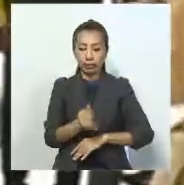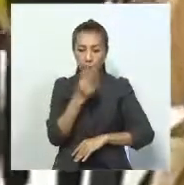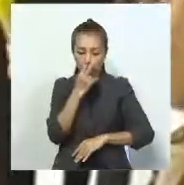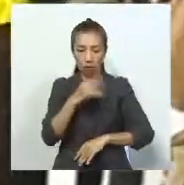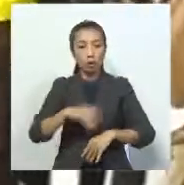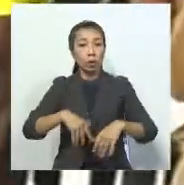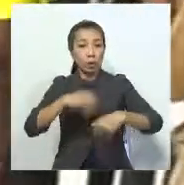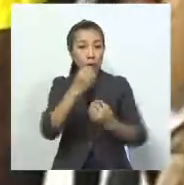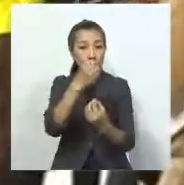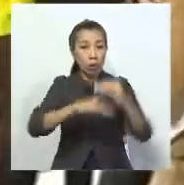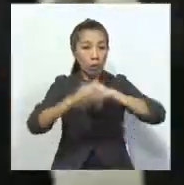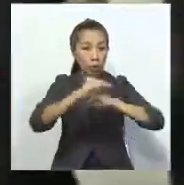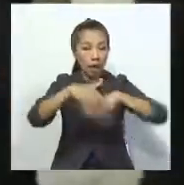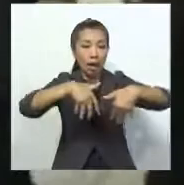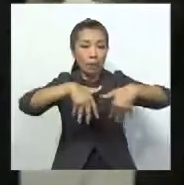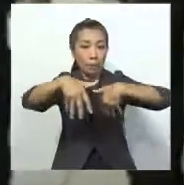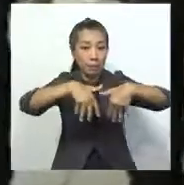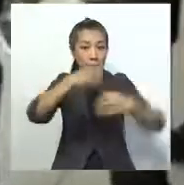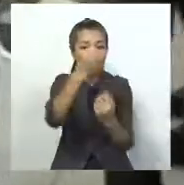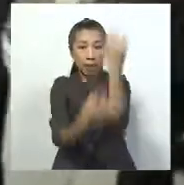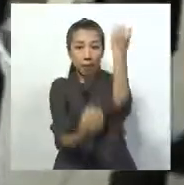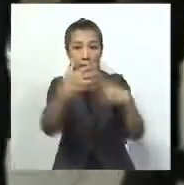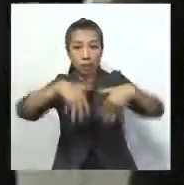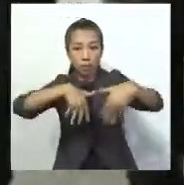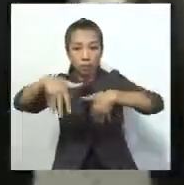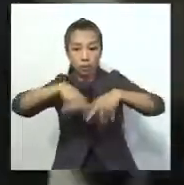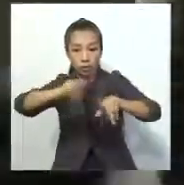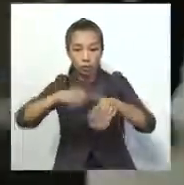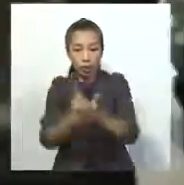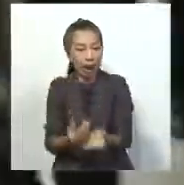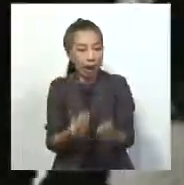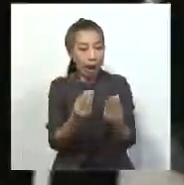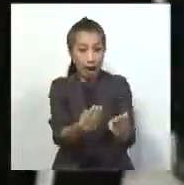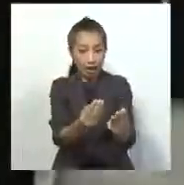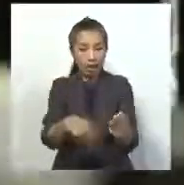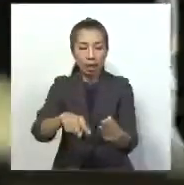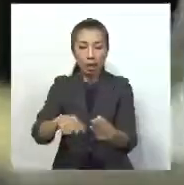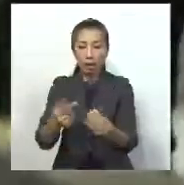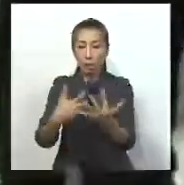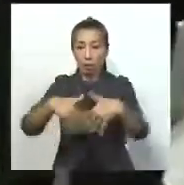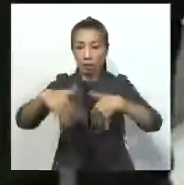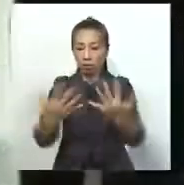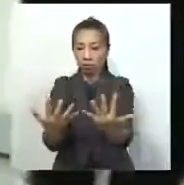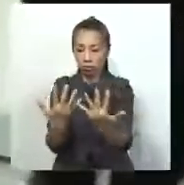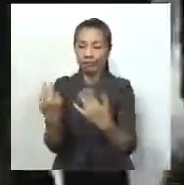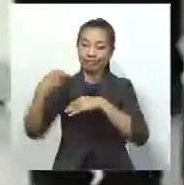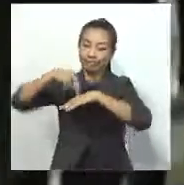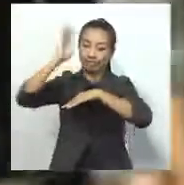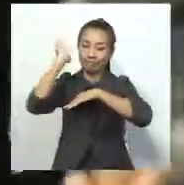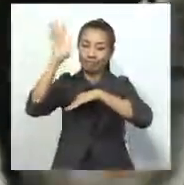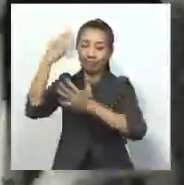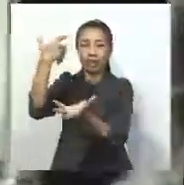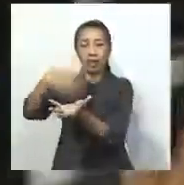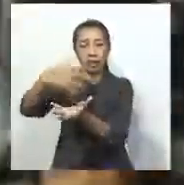ชุมชนให้กับผู้แทนป่าชุมชนในพื้นที่จังหวัดขอนแก่นและกล่าวพบปะประชาชนที่มารอต้อนรับกว่า 5,000 ค